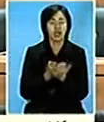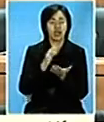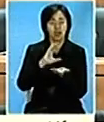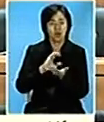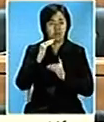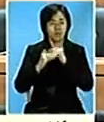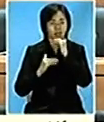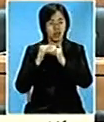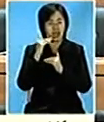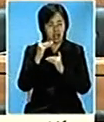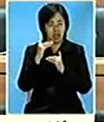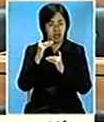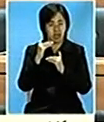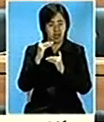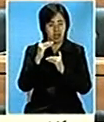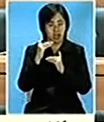า